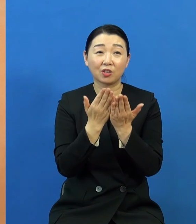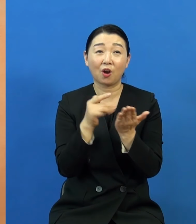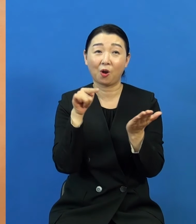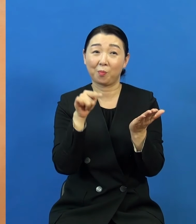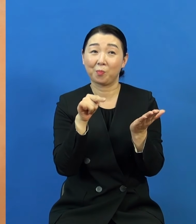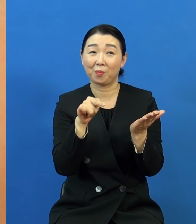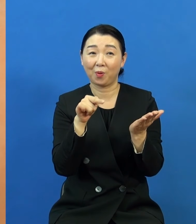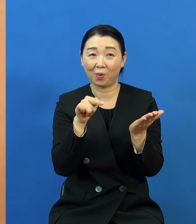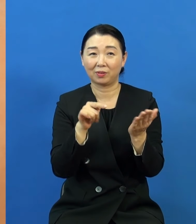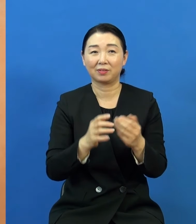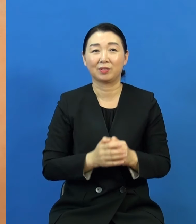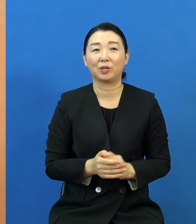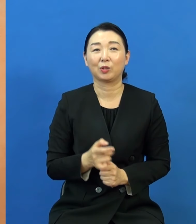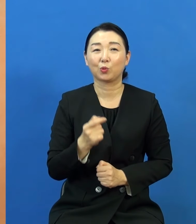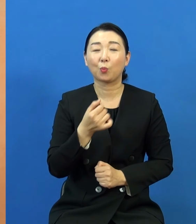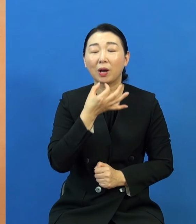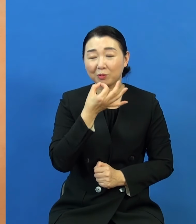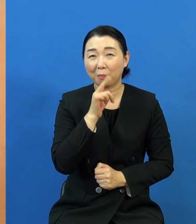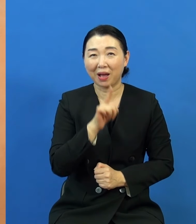voice라고 되어 있습니다.